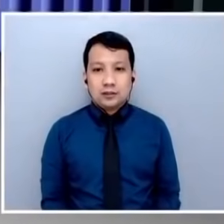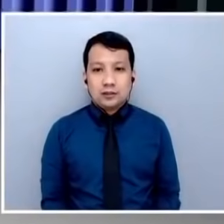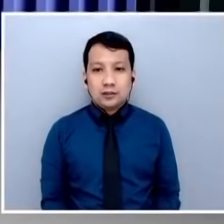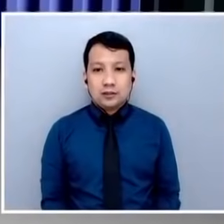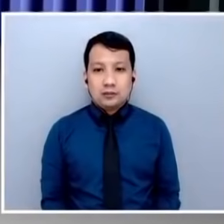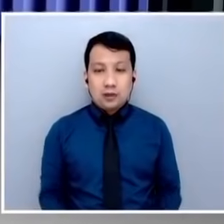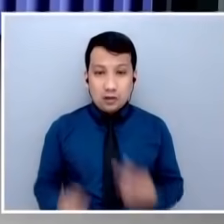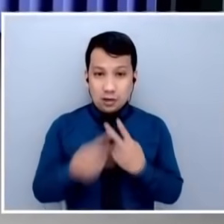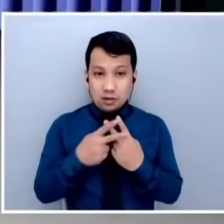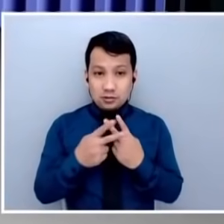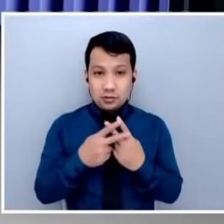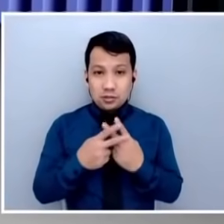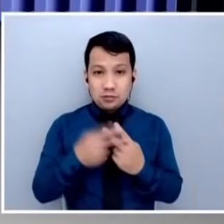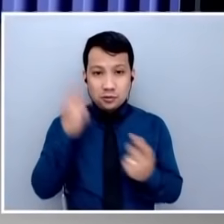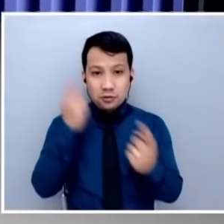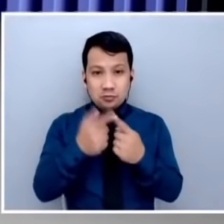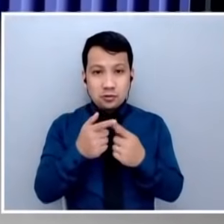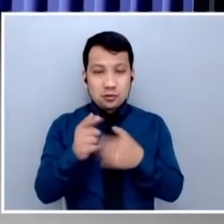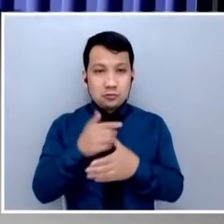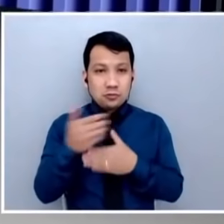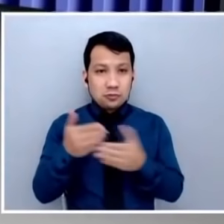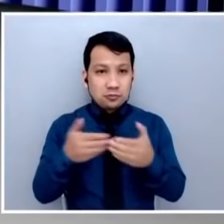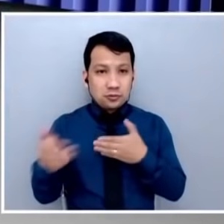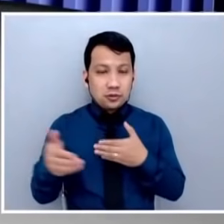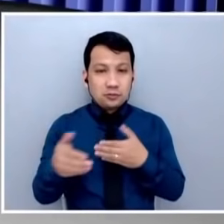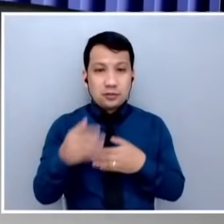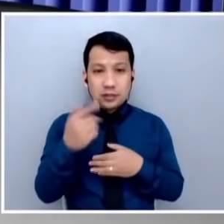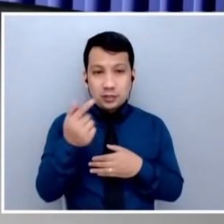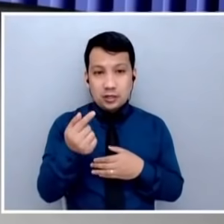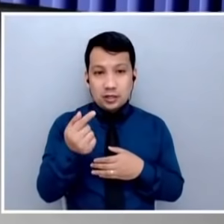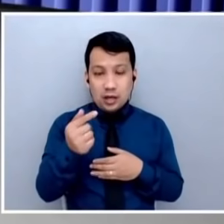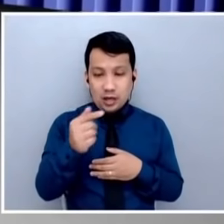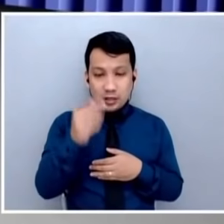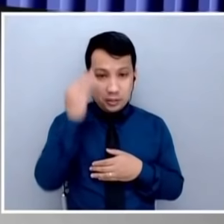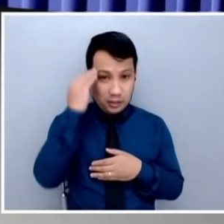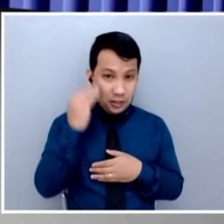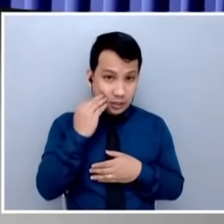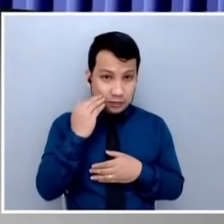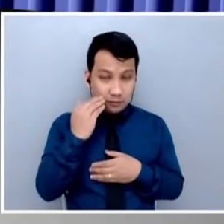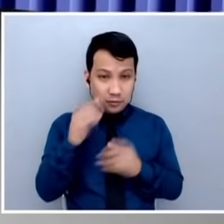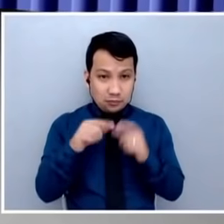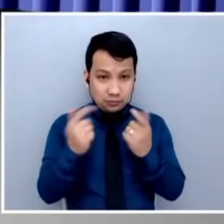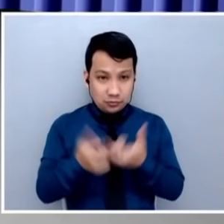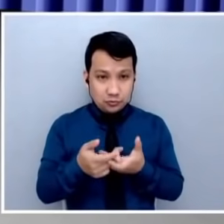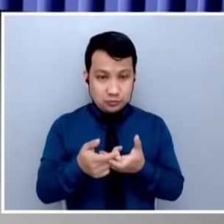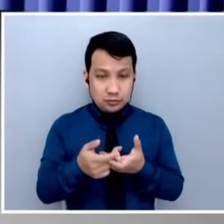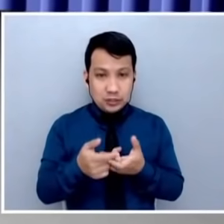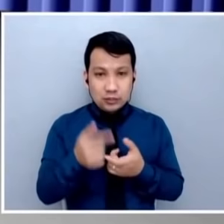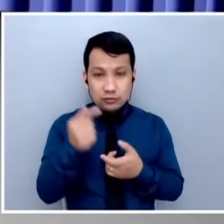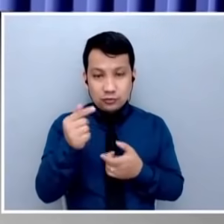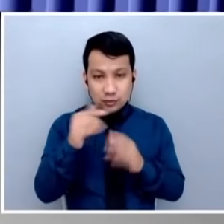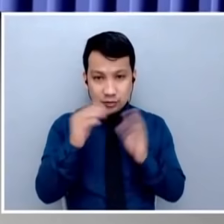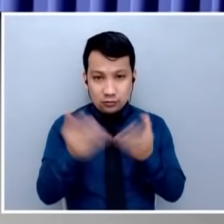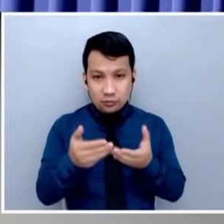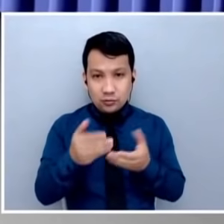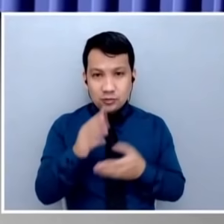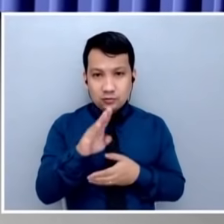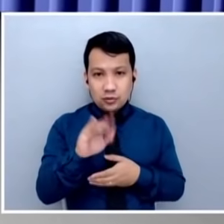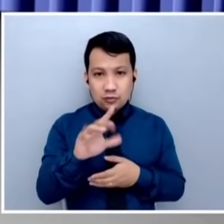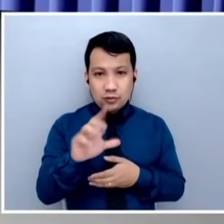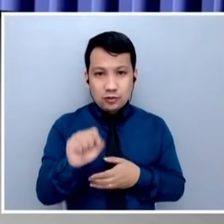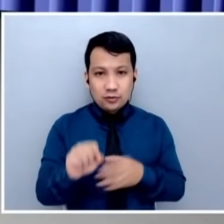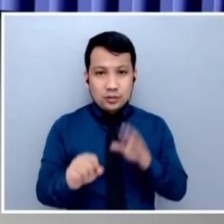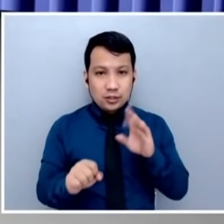Hashtag goals ang back-to-back milestones ng K-pop groups na BGYO at Beanie. Nauwi naman sa tuksuhan ang